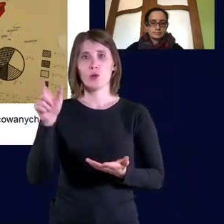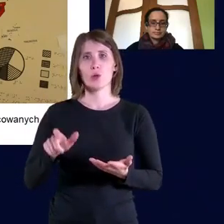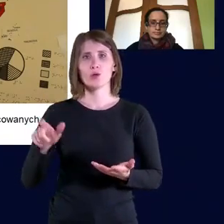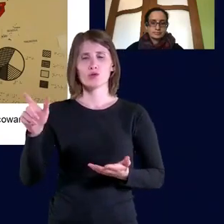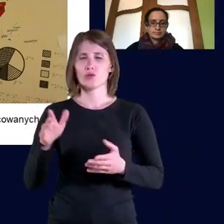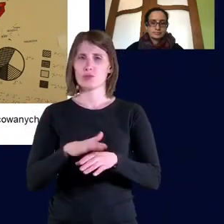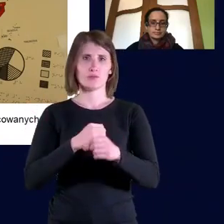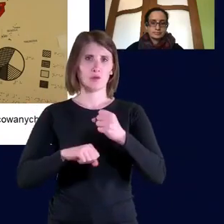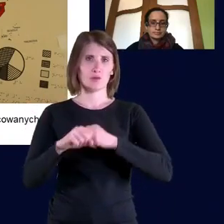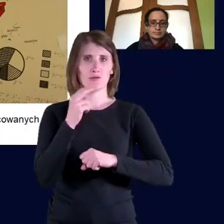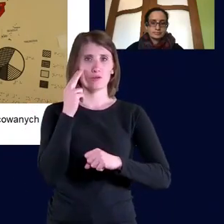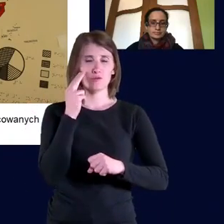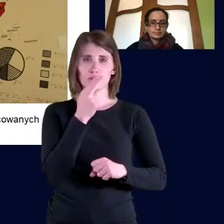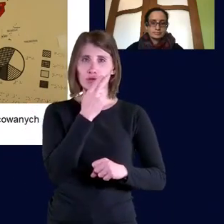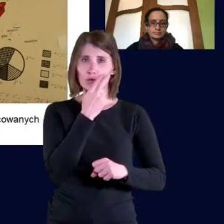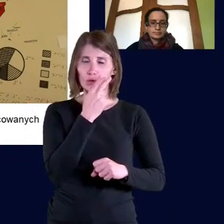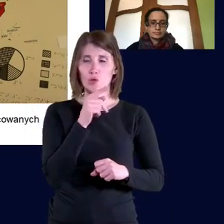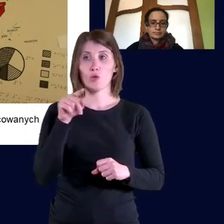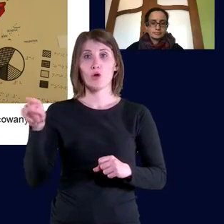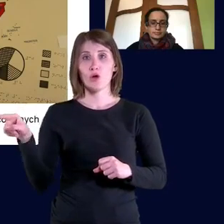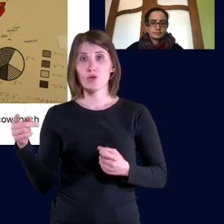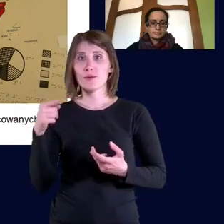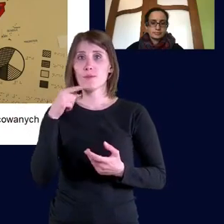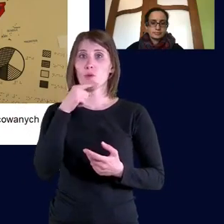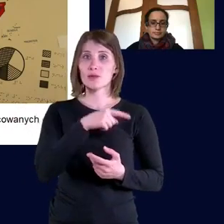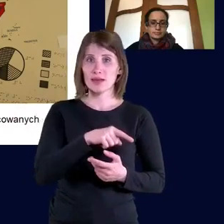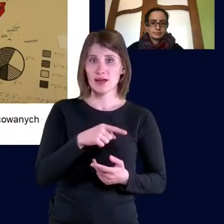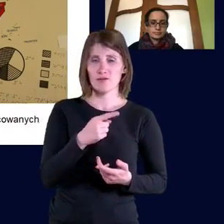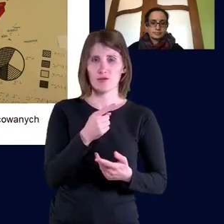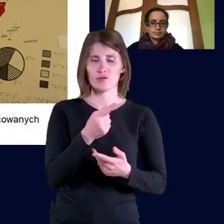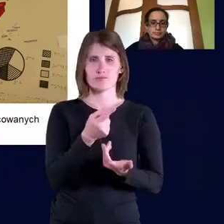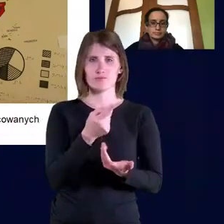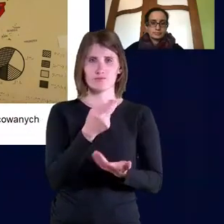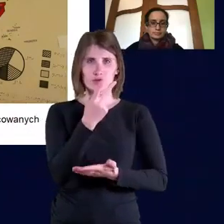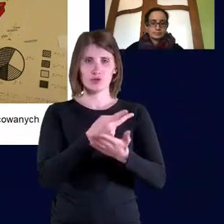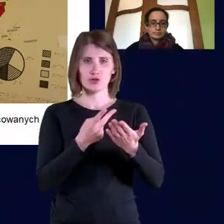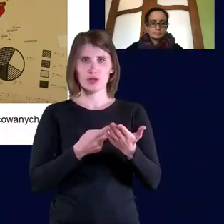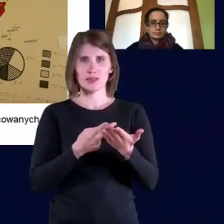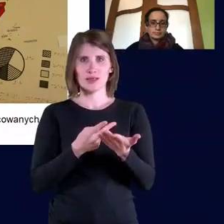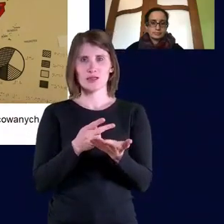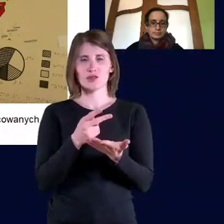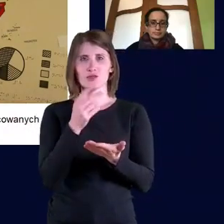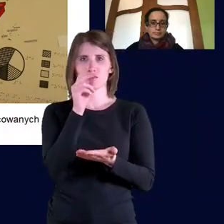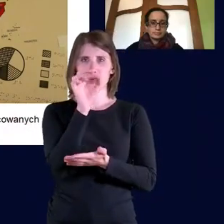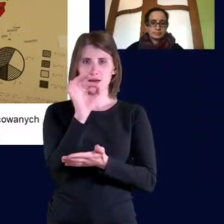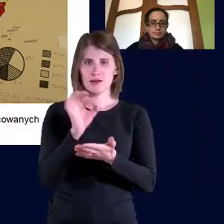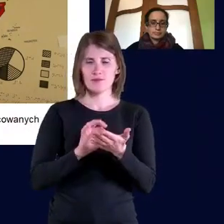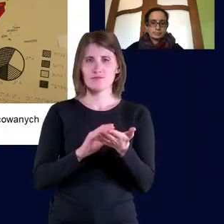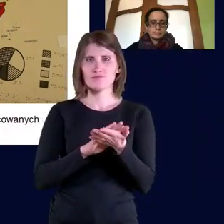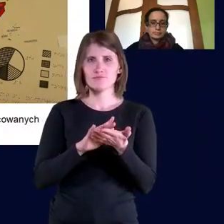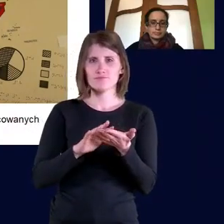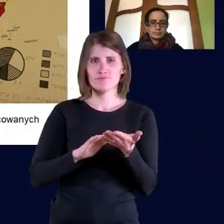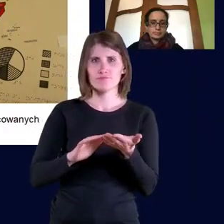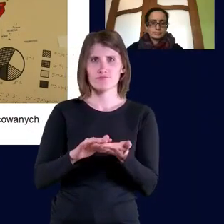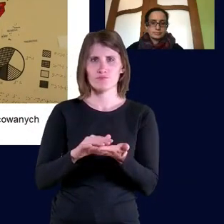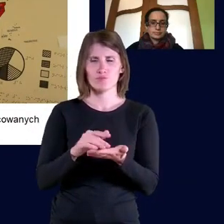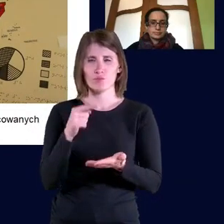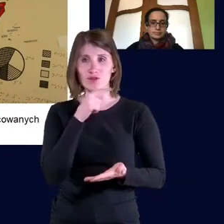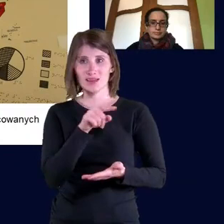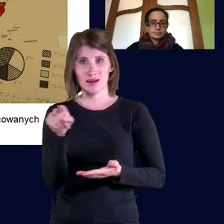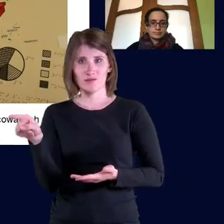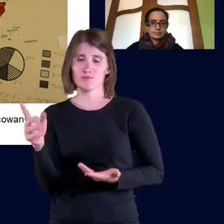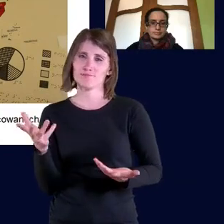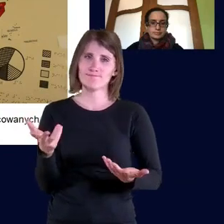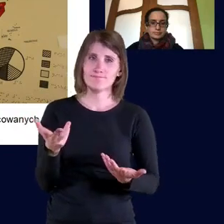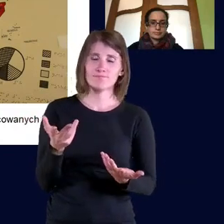niepełnosprawnością wzroku potrafią odczytywać grafikę wypukłych to pewien proces którego